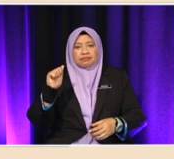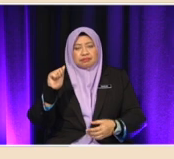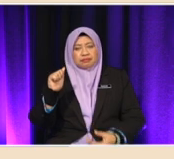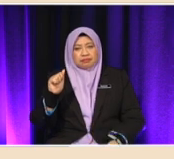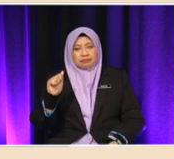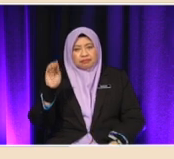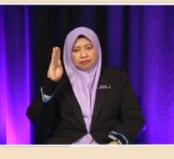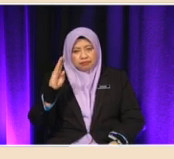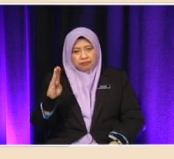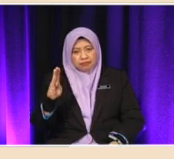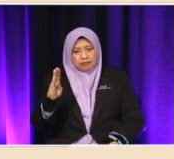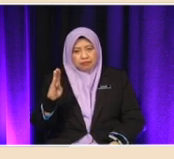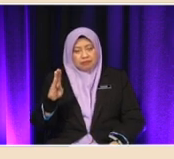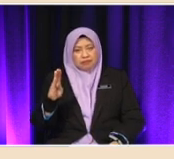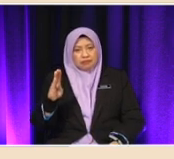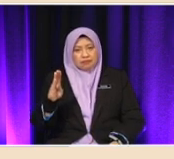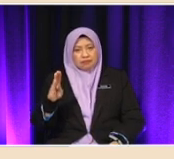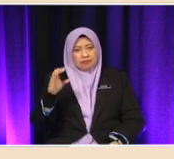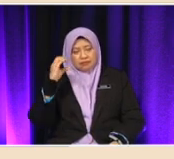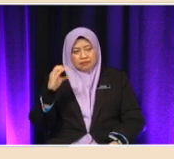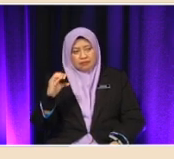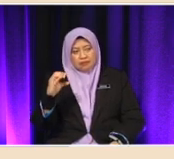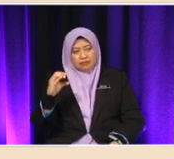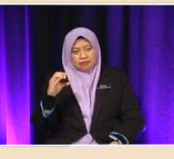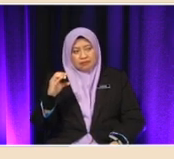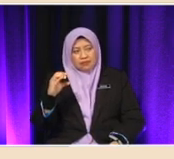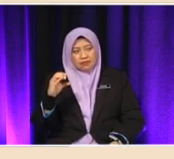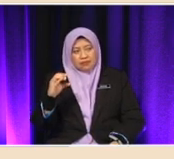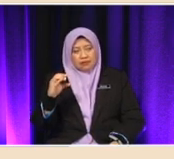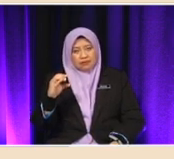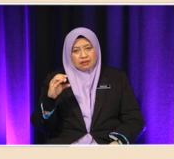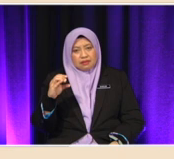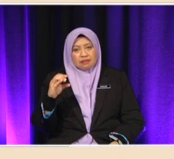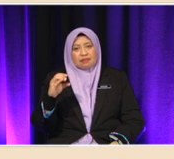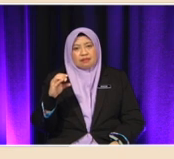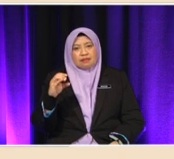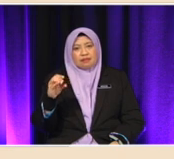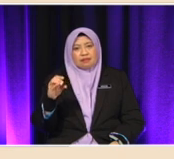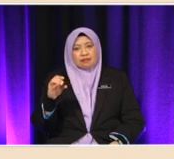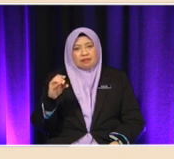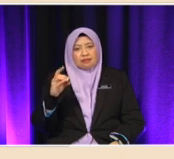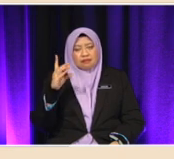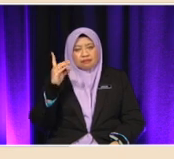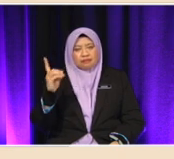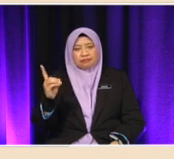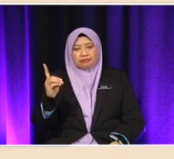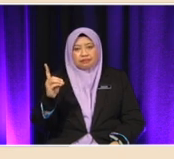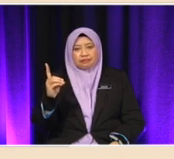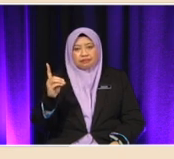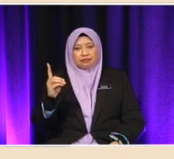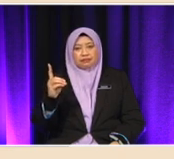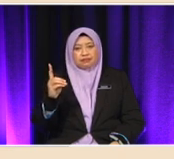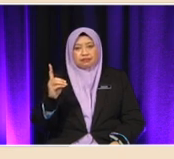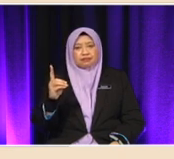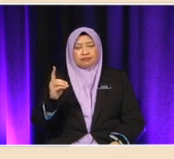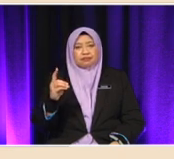Syarikat dikurangkan si dasar upah minimum dalam negara dinaikkan di